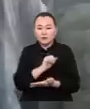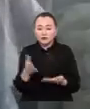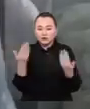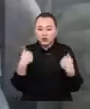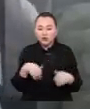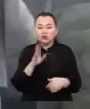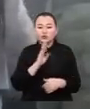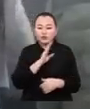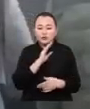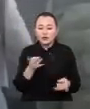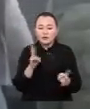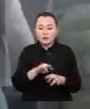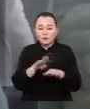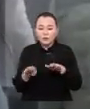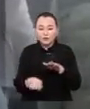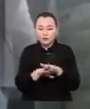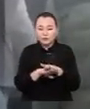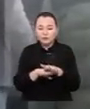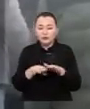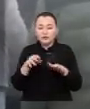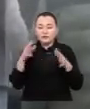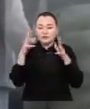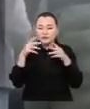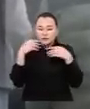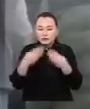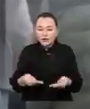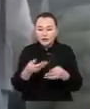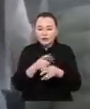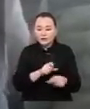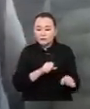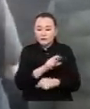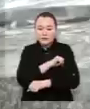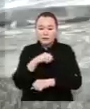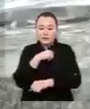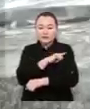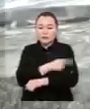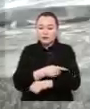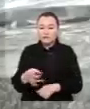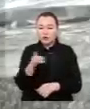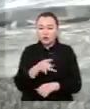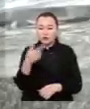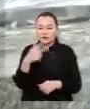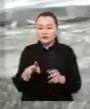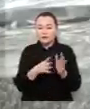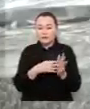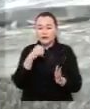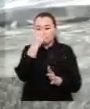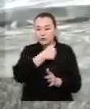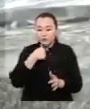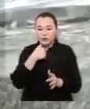Тело женщины осталось под обломками здания. Это землетрясение самое сильное в регионе с